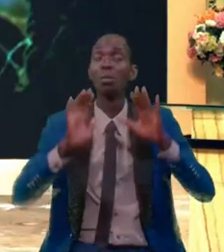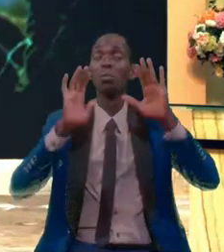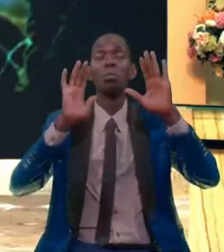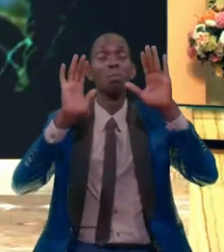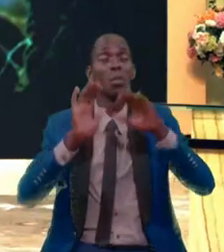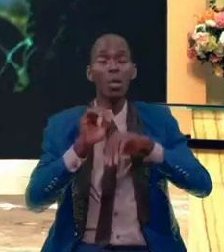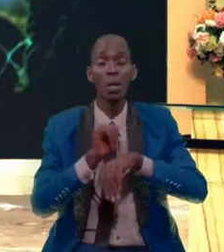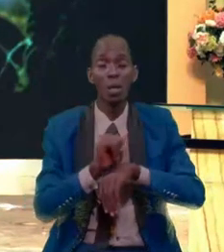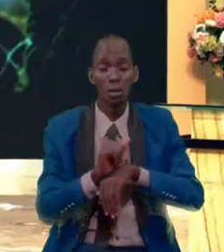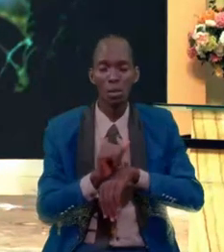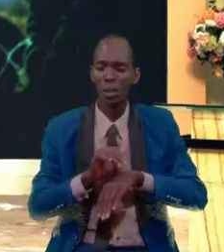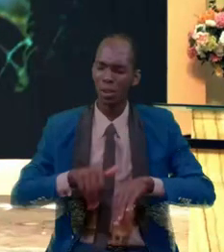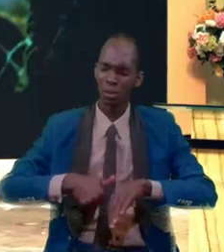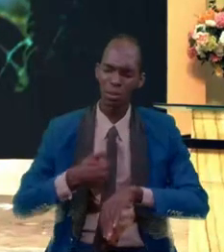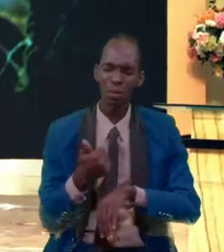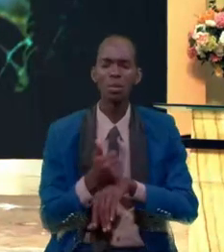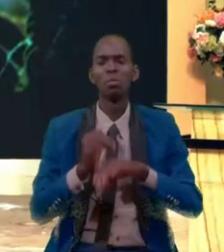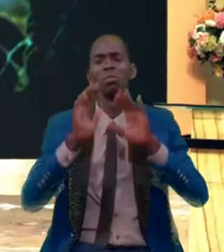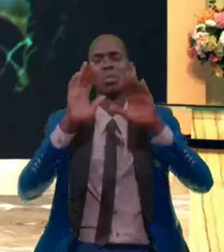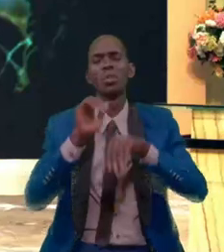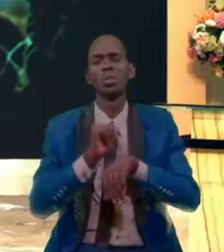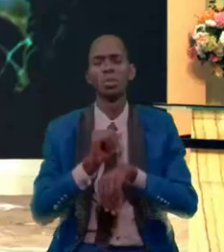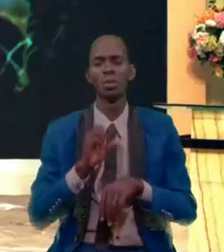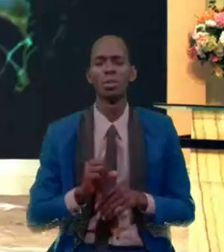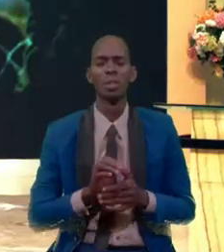Les miracles confirmés.